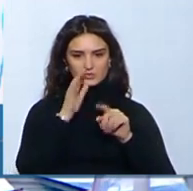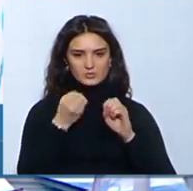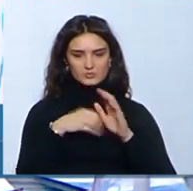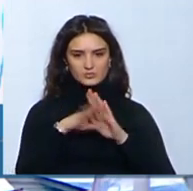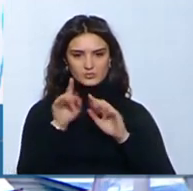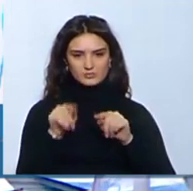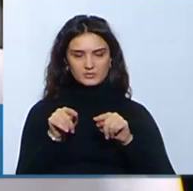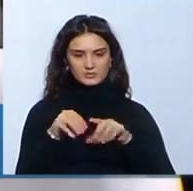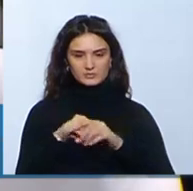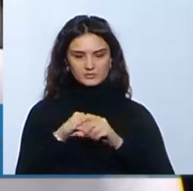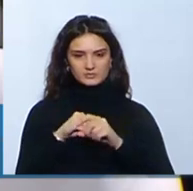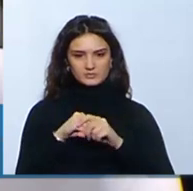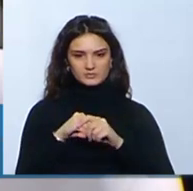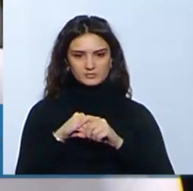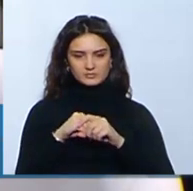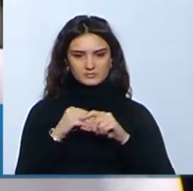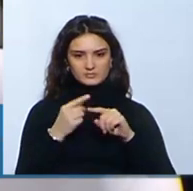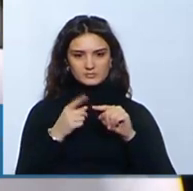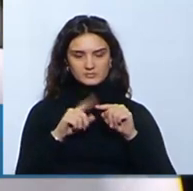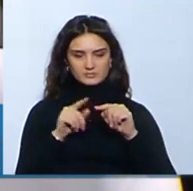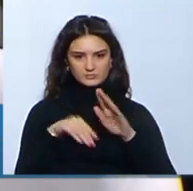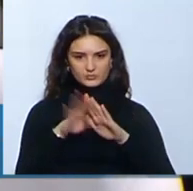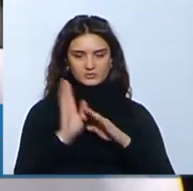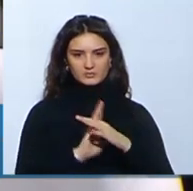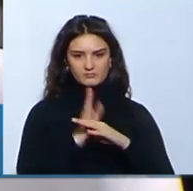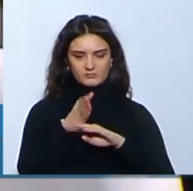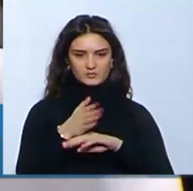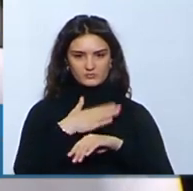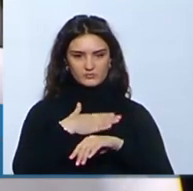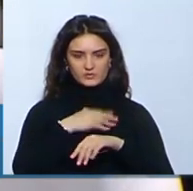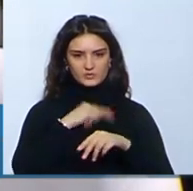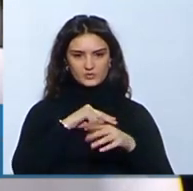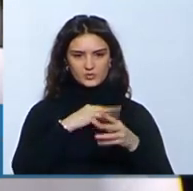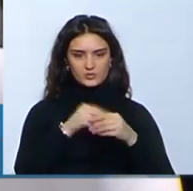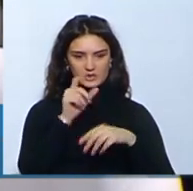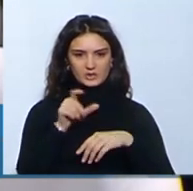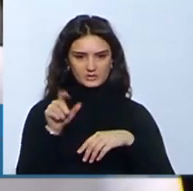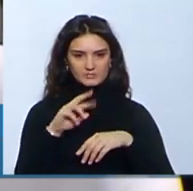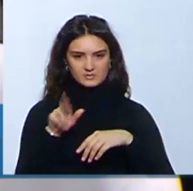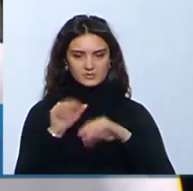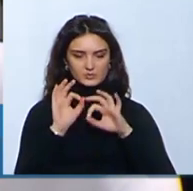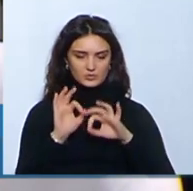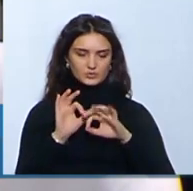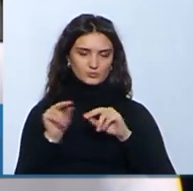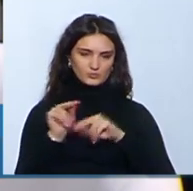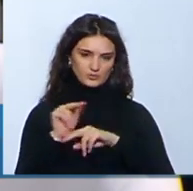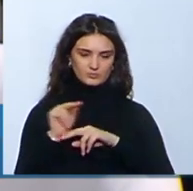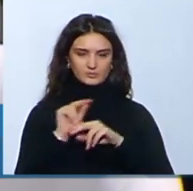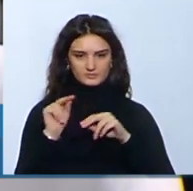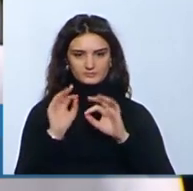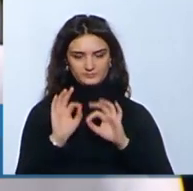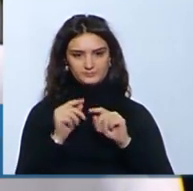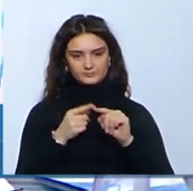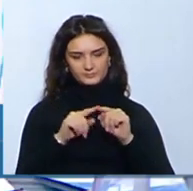უმჯობესია, ზუსტად ვიცოდეთ, რას ვებრძვით. უმჯობესია მივმართოთ ჩვენს კოლეგებს და წარმართოთ უკვე მკურნალობა.